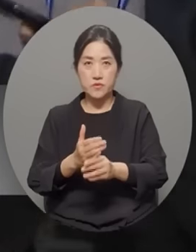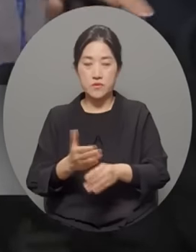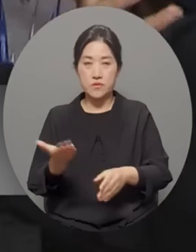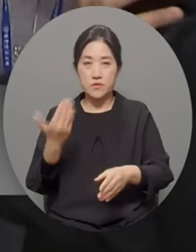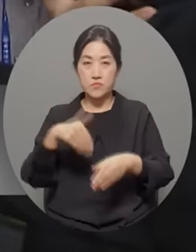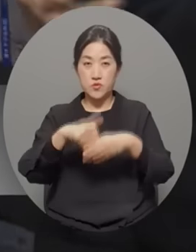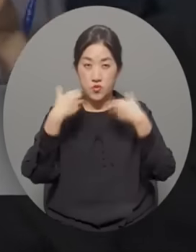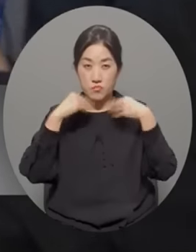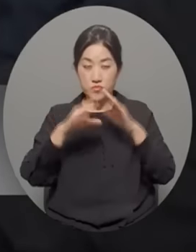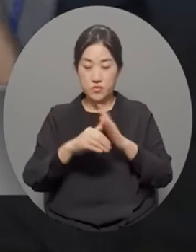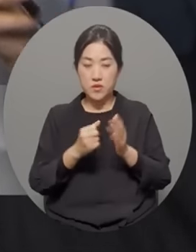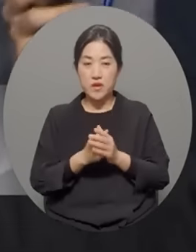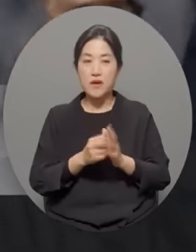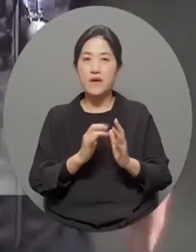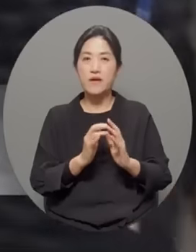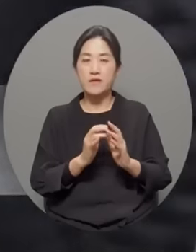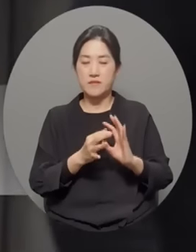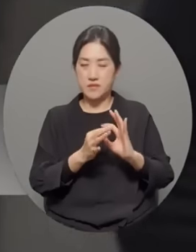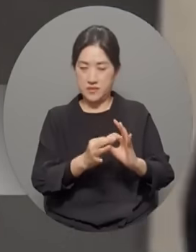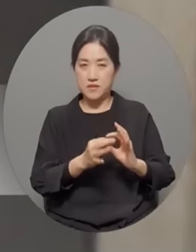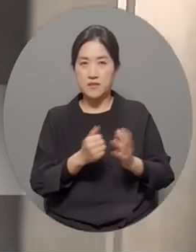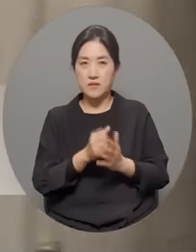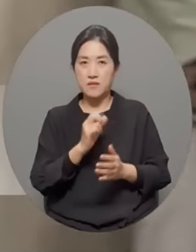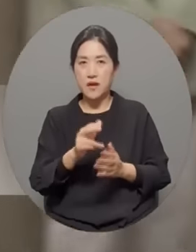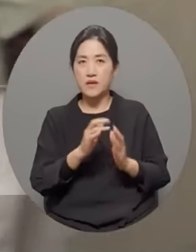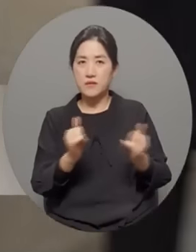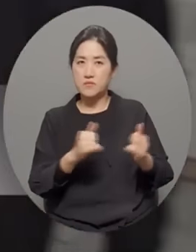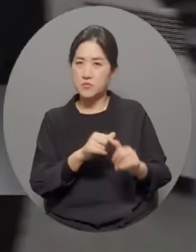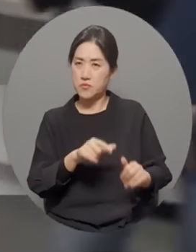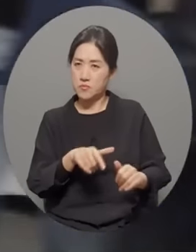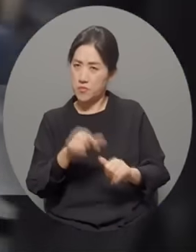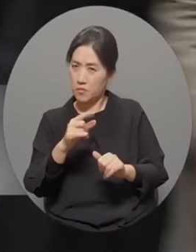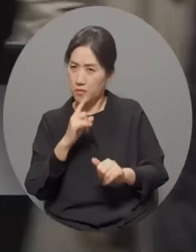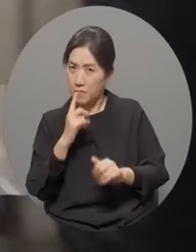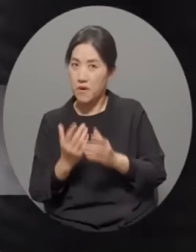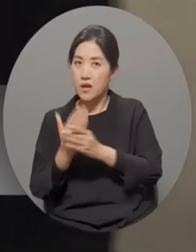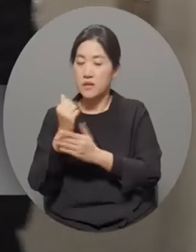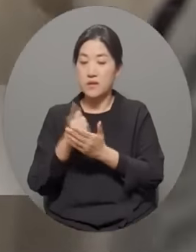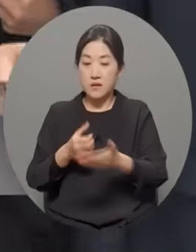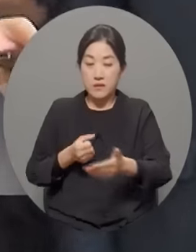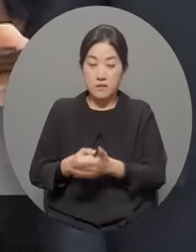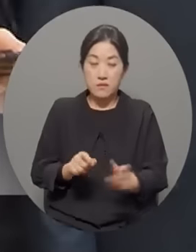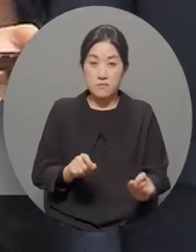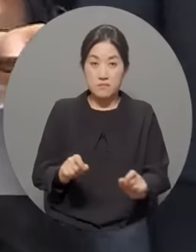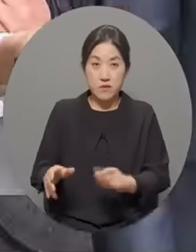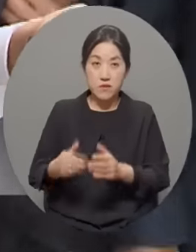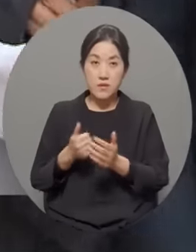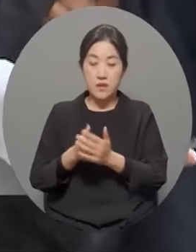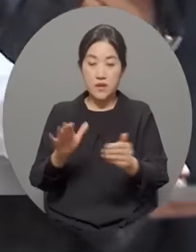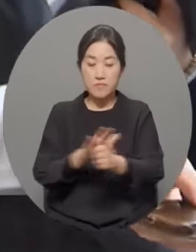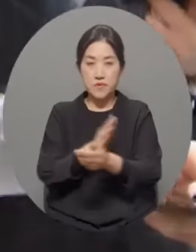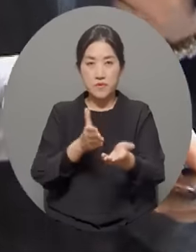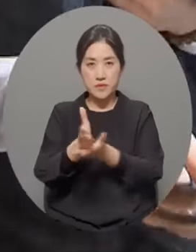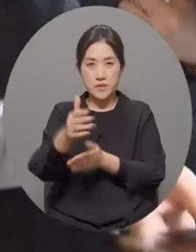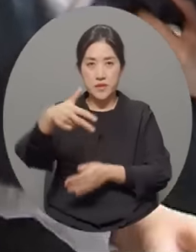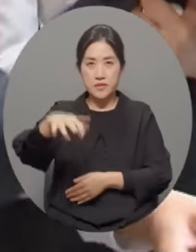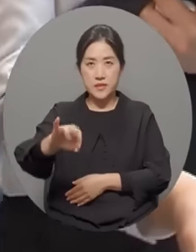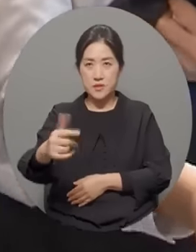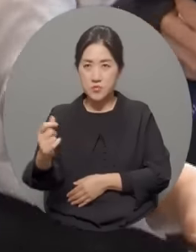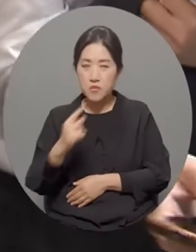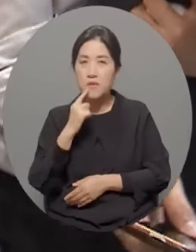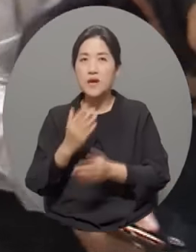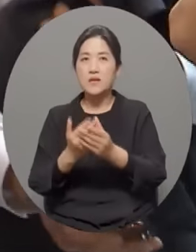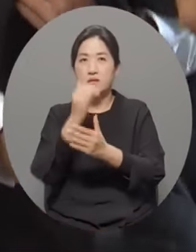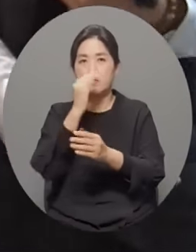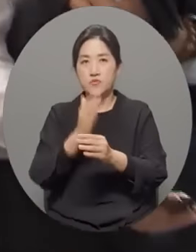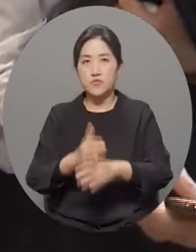인사들까지 함평에 오른 가운데 결정 시기가 늦어지면서 비서실장에는 장재원 의원이 다시 거론되고